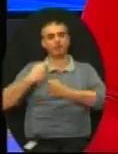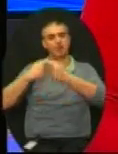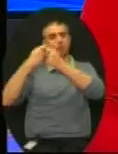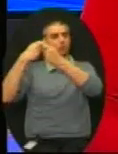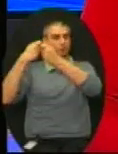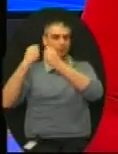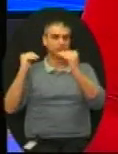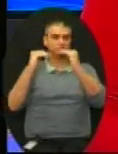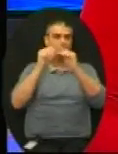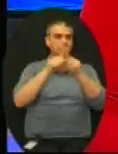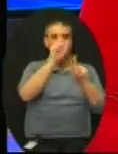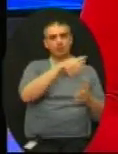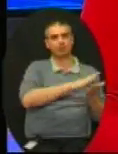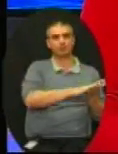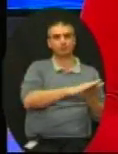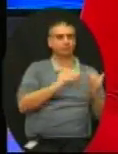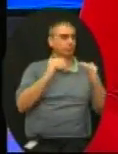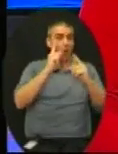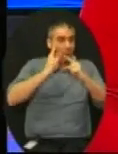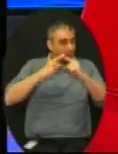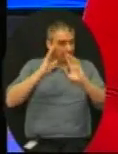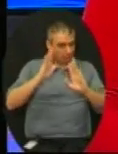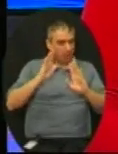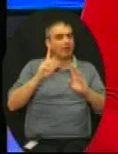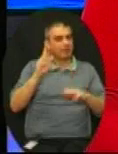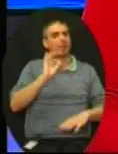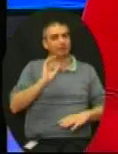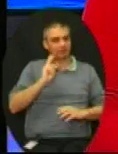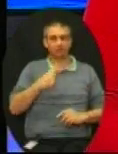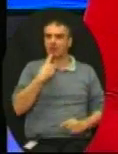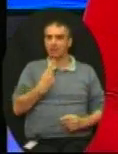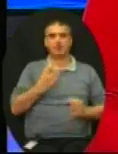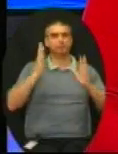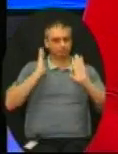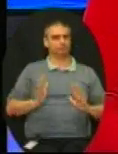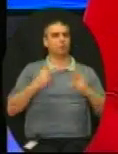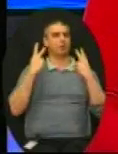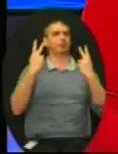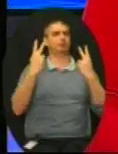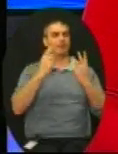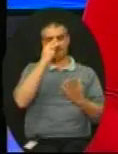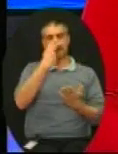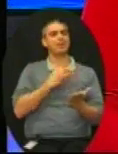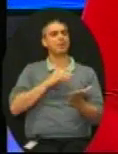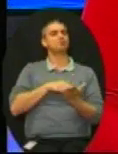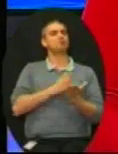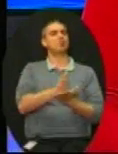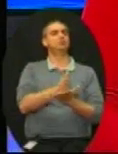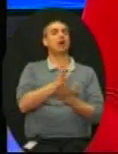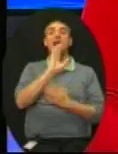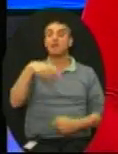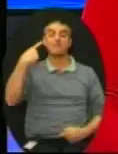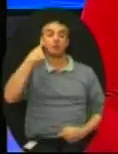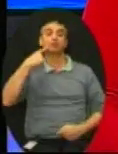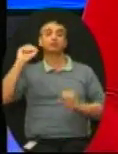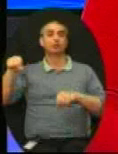והמקושר, כדין אדם מן השורה, לא בדיוק, אבל בכל זאת יש כאן אמירה מאוד מאוד חשובה, מוסרית, גם לגבי שחיתות